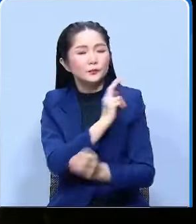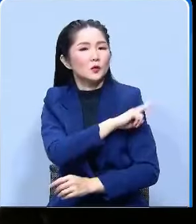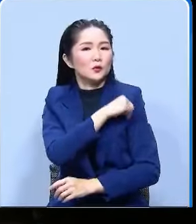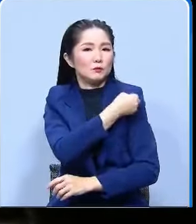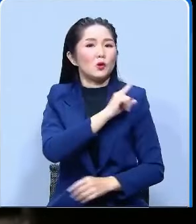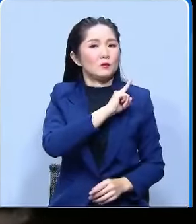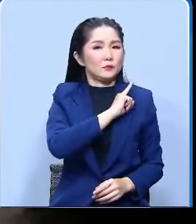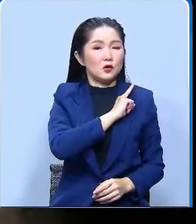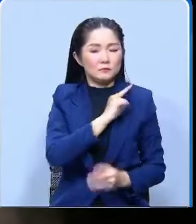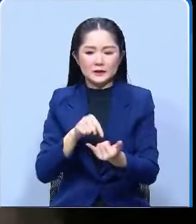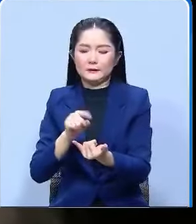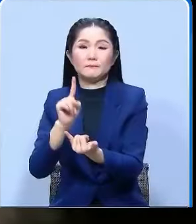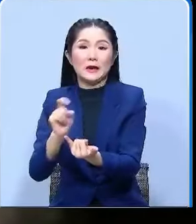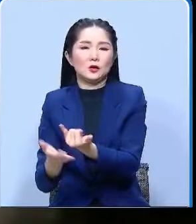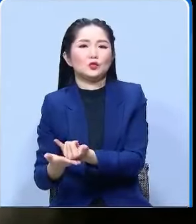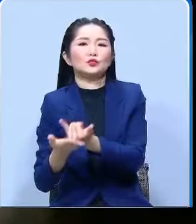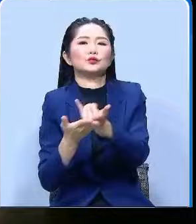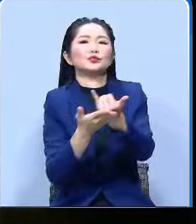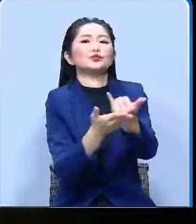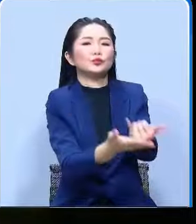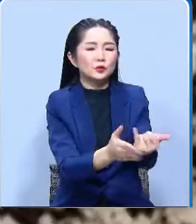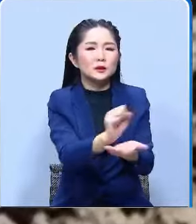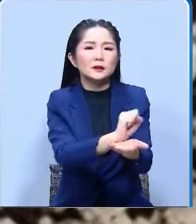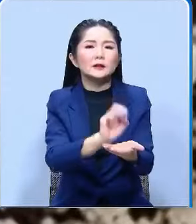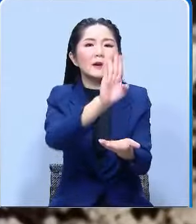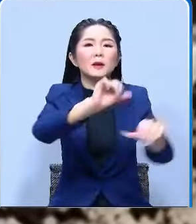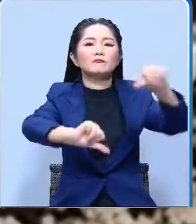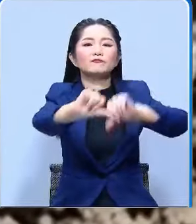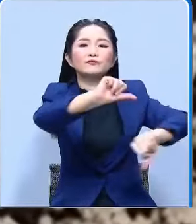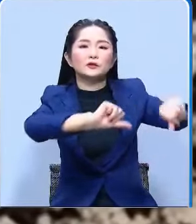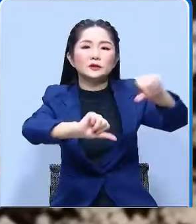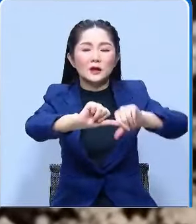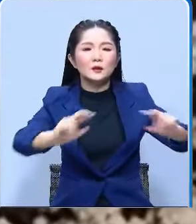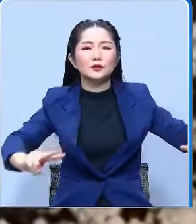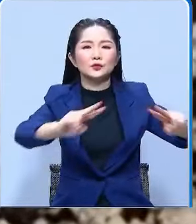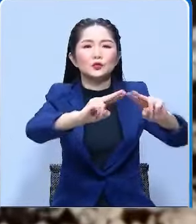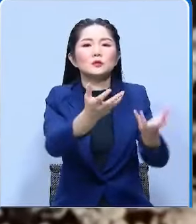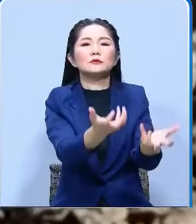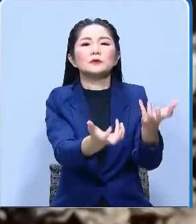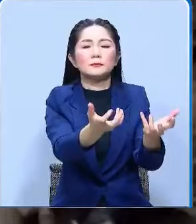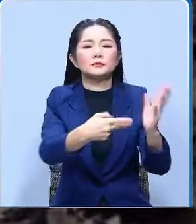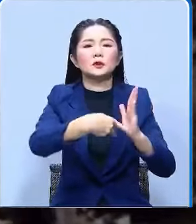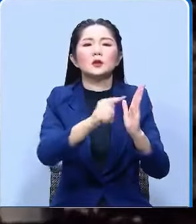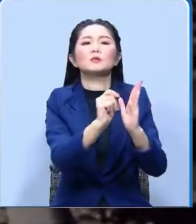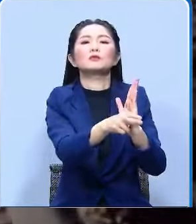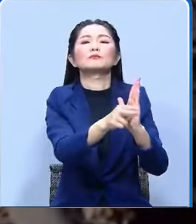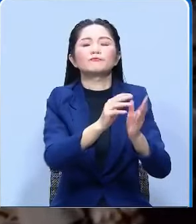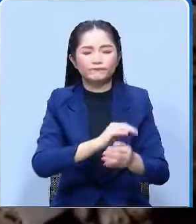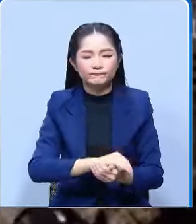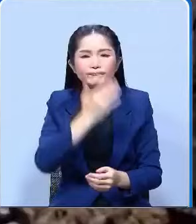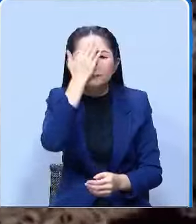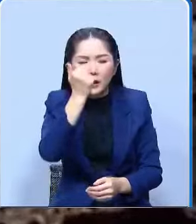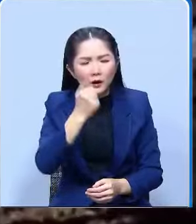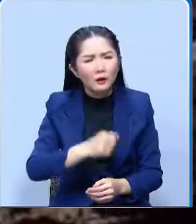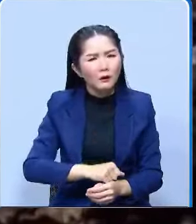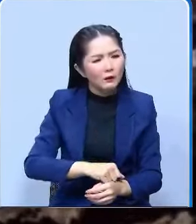สถาบันนิติวิทยาศาสตร์กระทรวงยุติธรรมซึ่งถนนสายซ่อมสร้างอำเภอเมืองปทุมธานีค่ะเพื่อที่จะหาสาเหตุการ